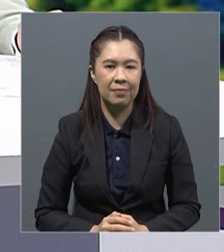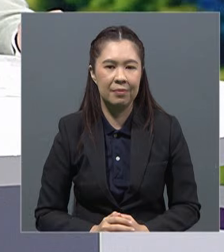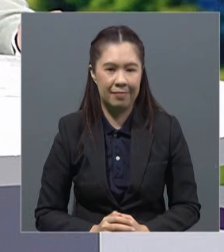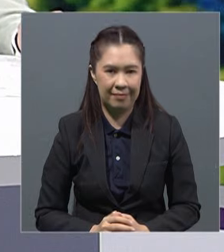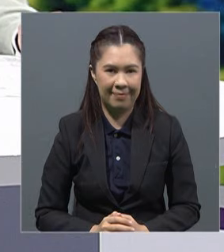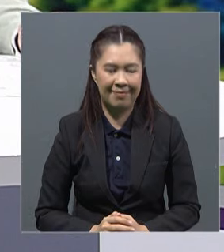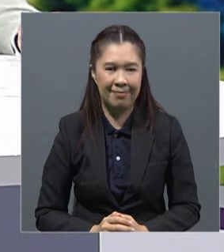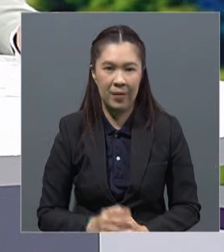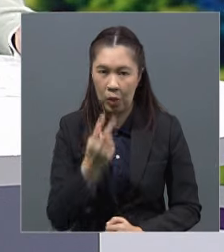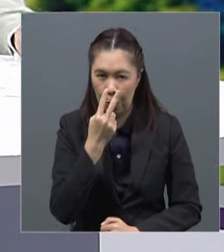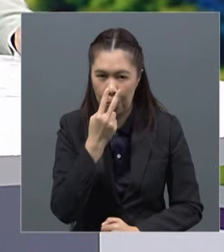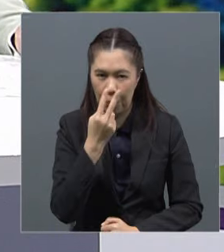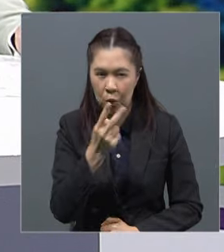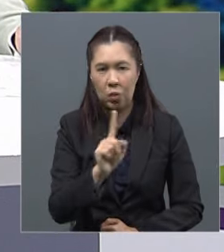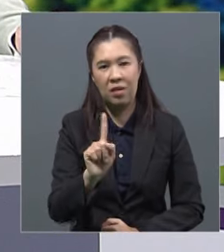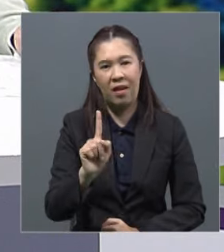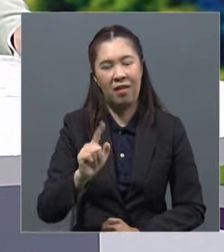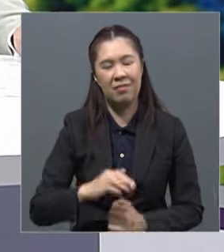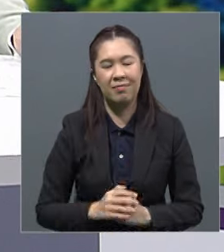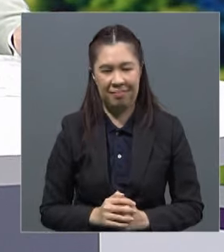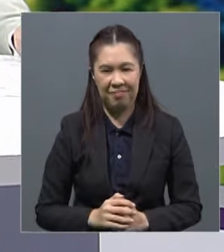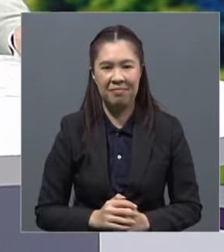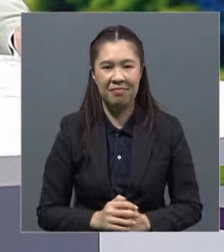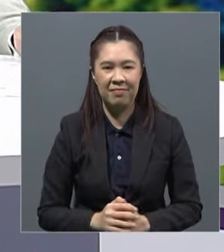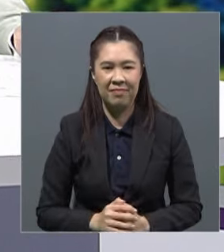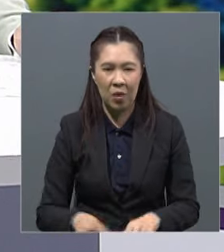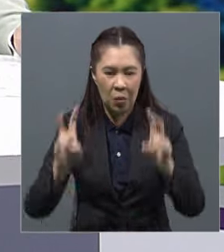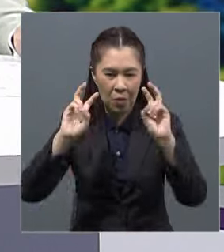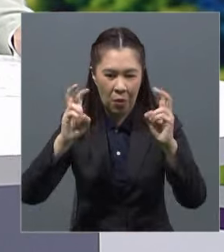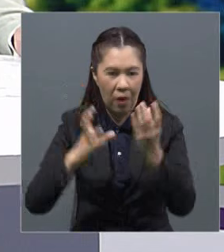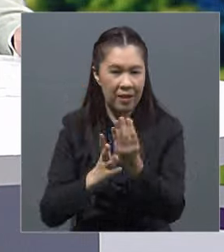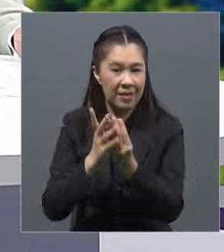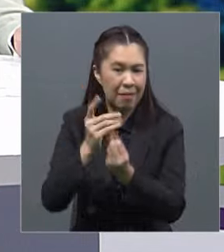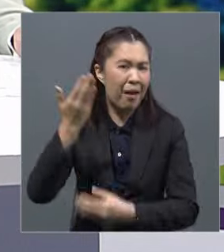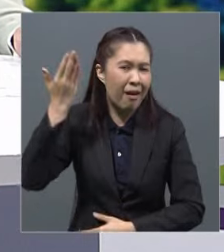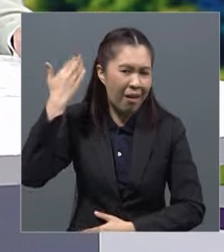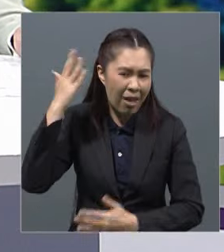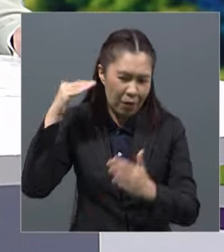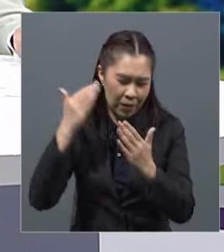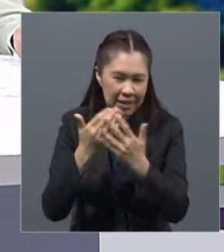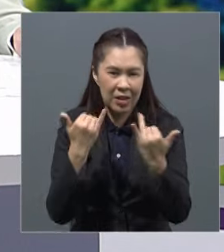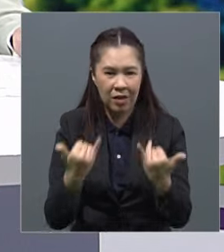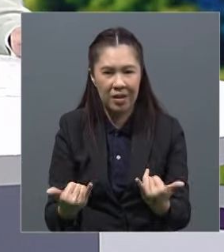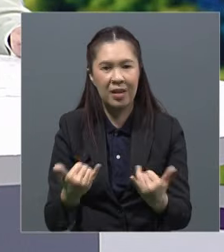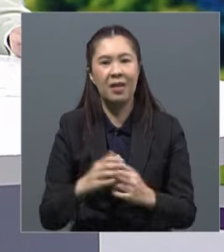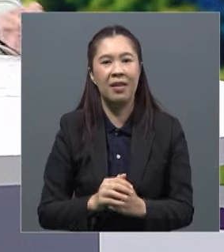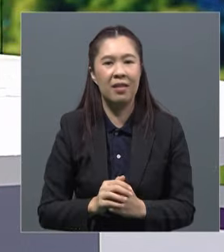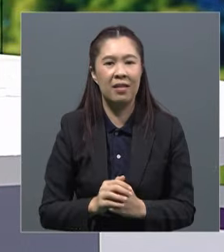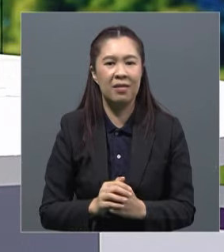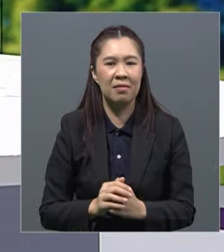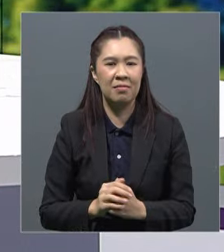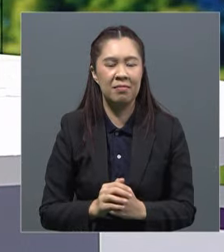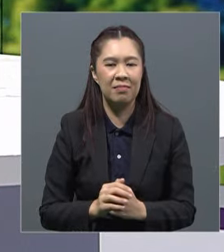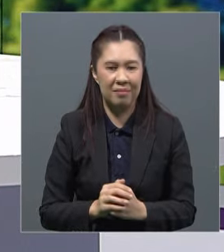มาดูอีกหนึ่งประเด็นดราม่าเรื่องร้อนที่ไม่จบไม่สิ้นสักทีนะครับข้ามสัปดาห์ต่อสัปดาห์แล้วสำหรับประเด็นข้าว10ปีล่าสุด